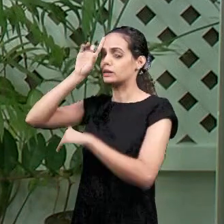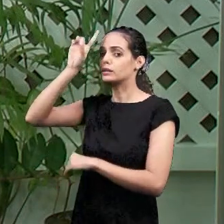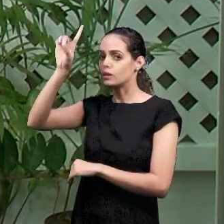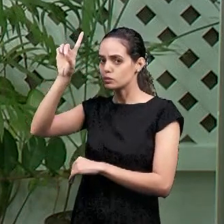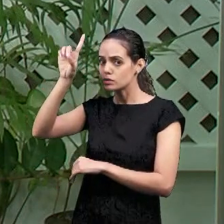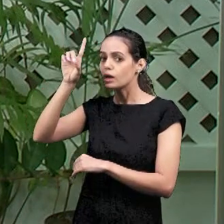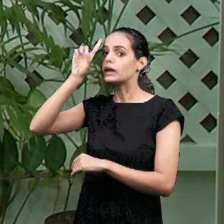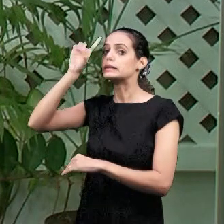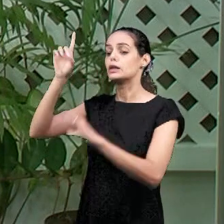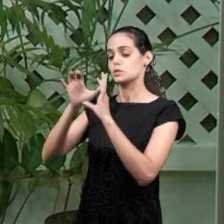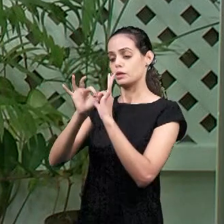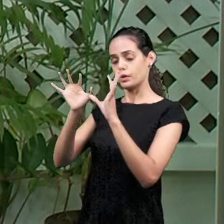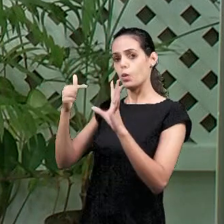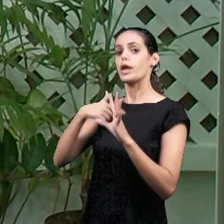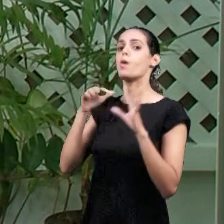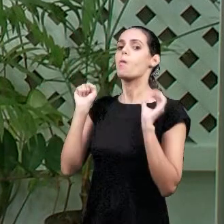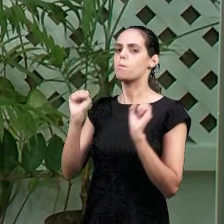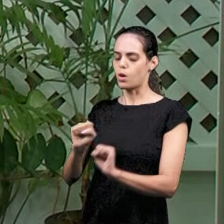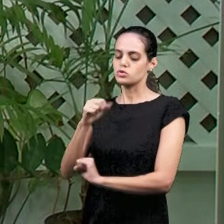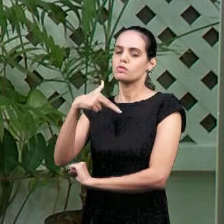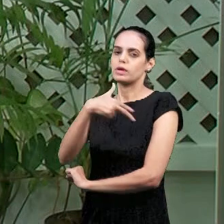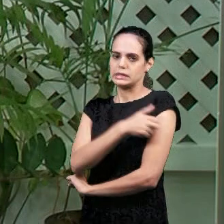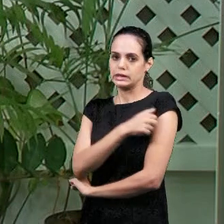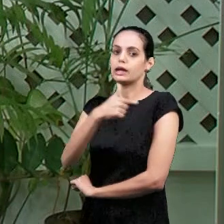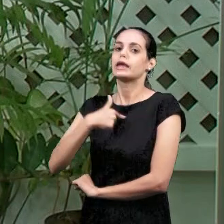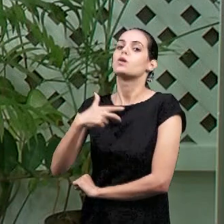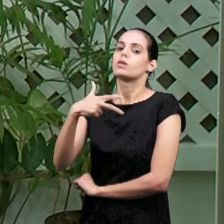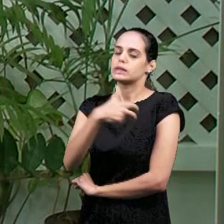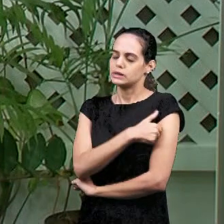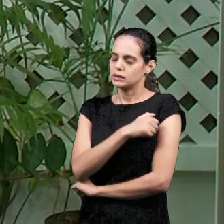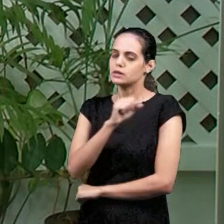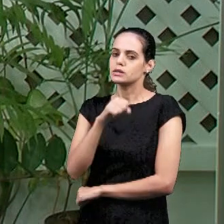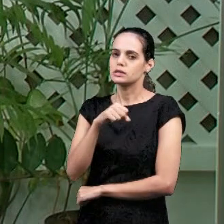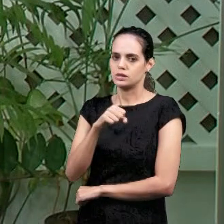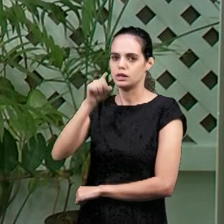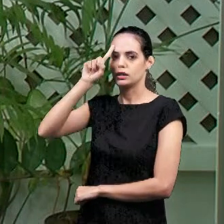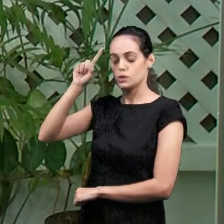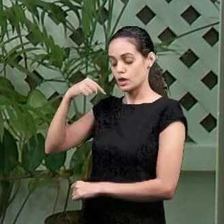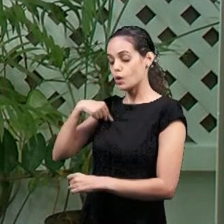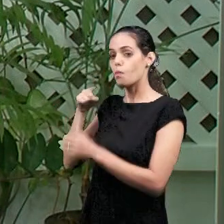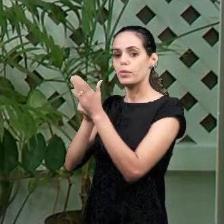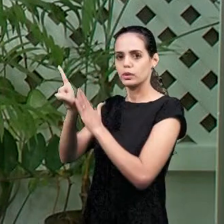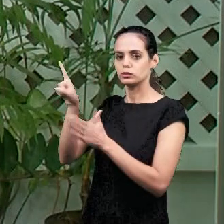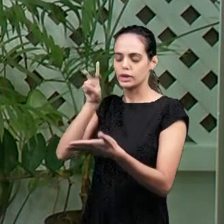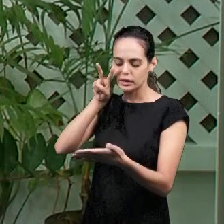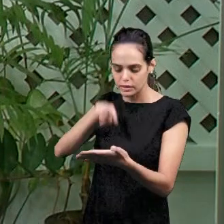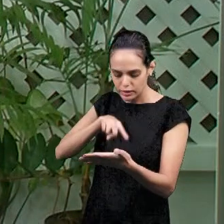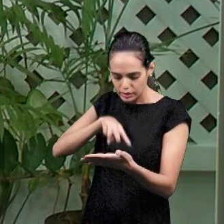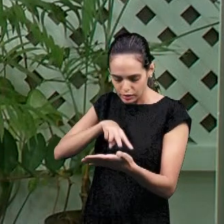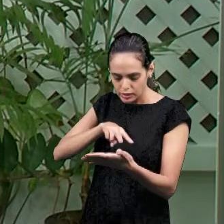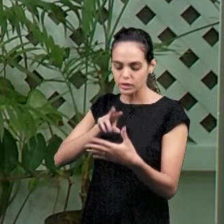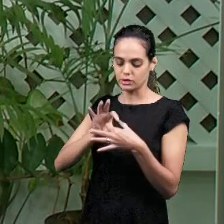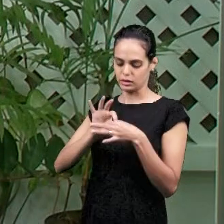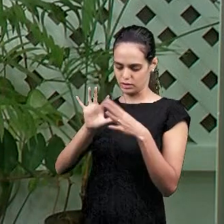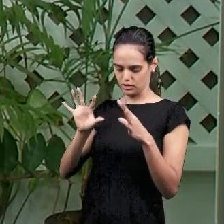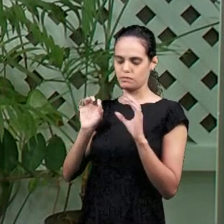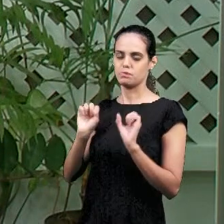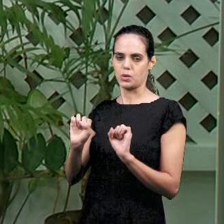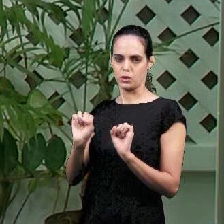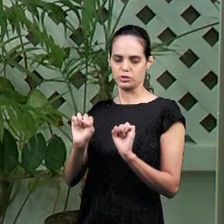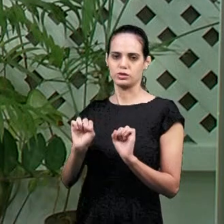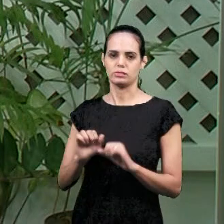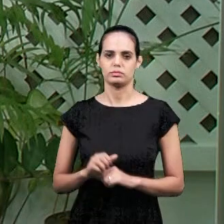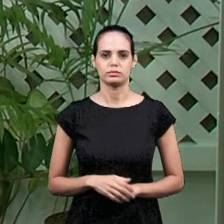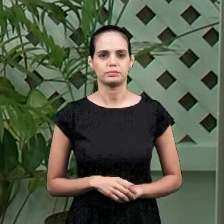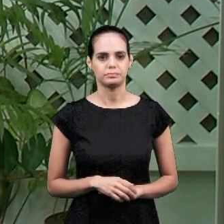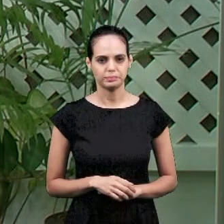nous perdons un temps, n'est-ce pas, en train de dire cela, mais il est vrai aussi que à cause